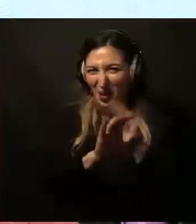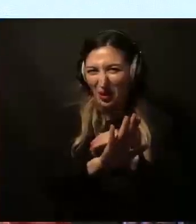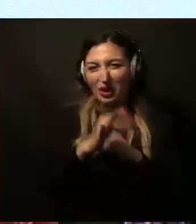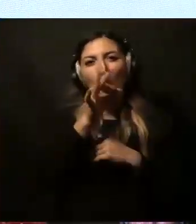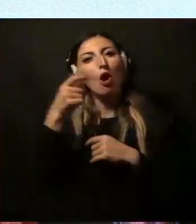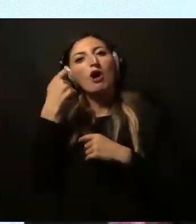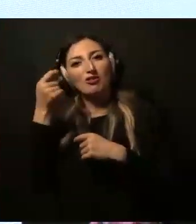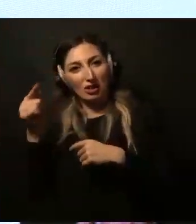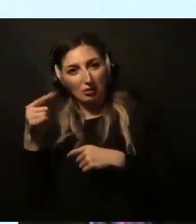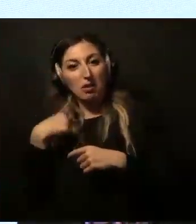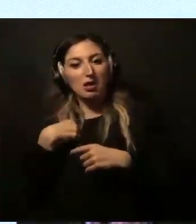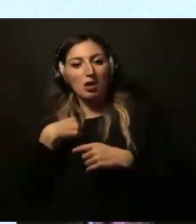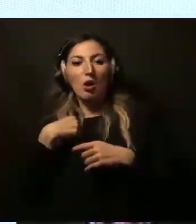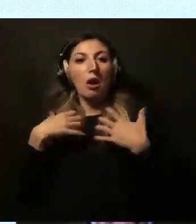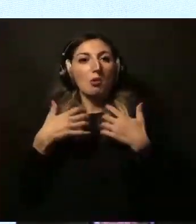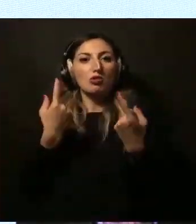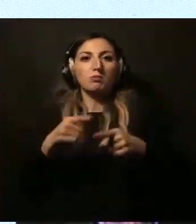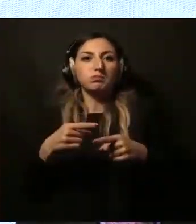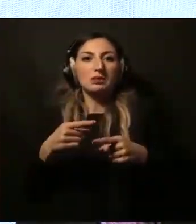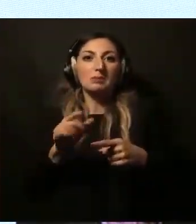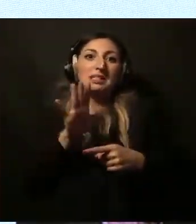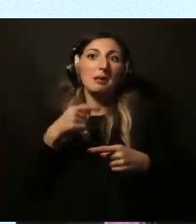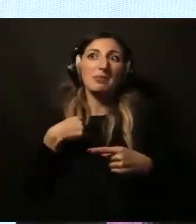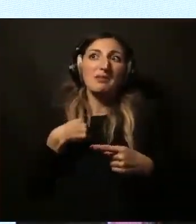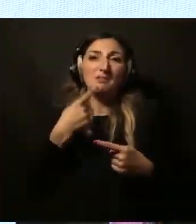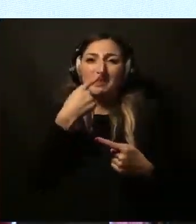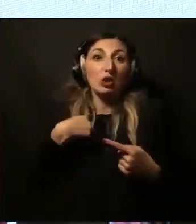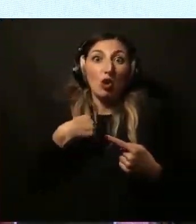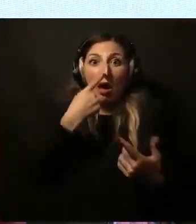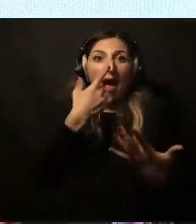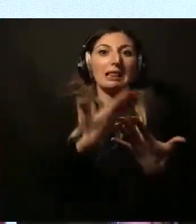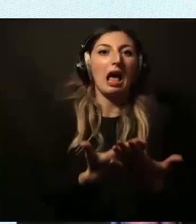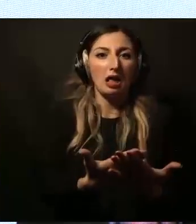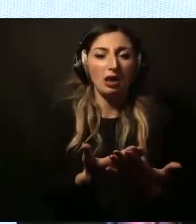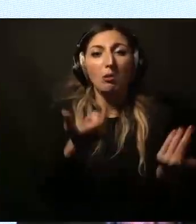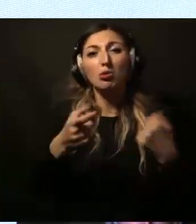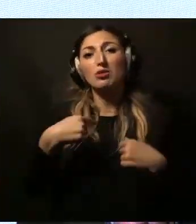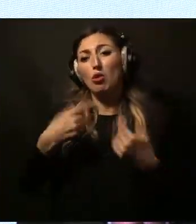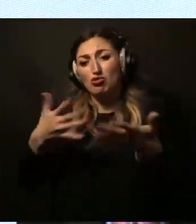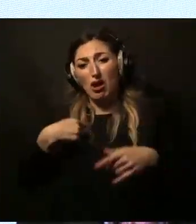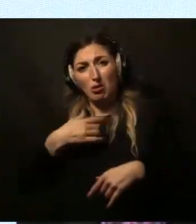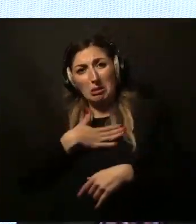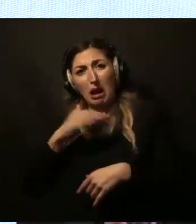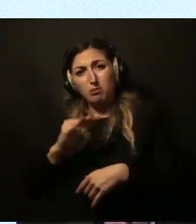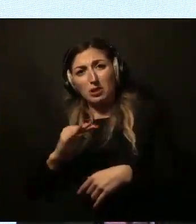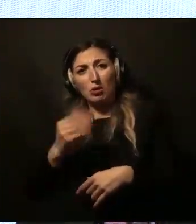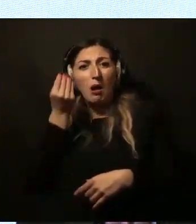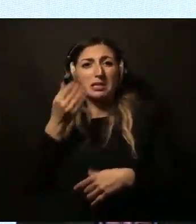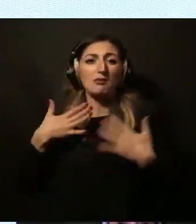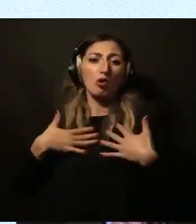corpo ci viene insegnato fin da quando siamo bambini non può essere amato e preso in